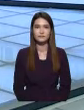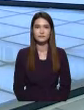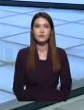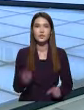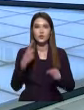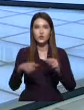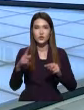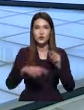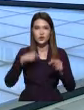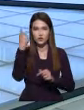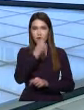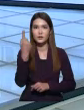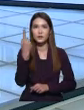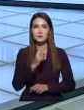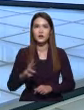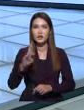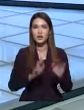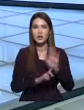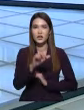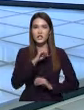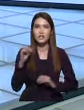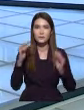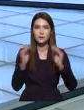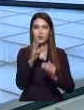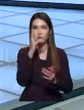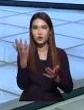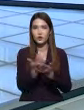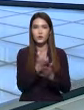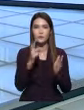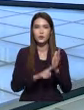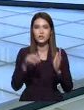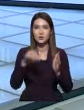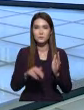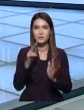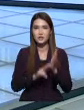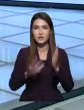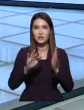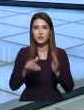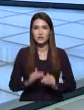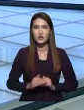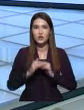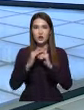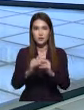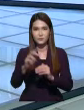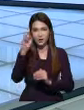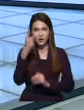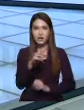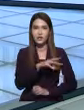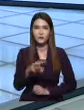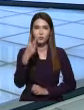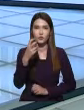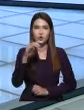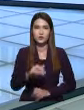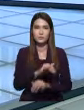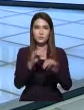Келер жылдың бірінші қаңтарынан бастап ең төменгі жалақы мөлшері 70 мыңнан 85 мың теңгеге көтеріледі. Елімізде 1 миллион 200 мыңнан